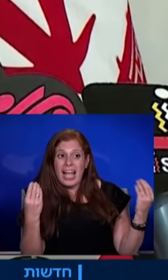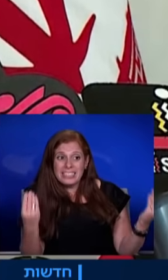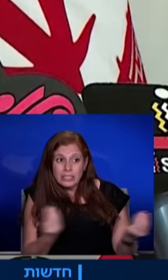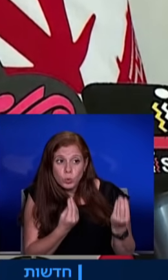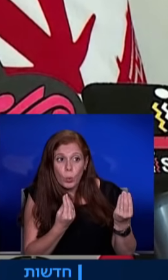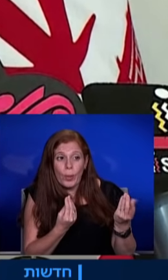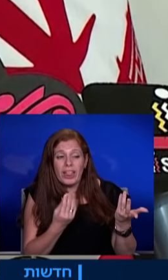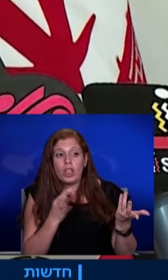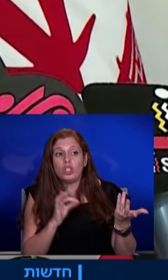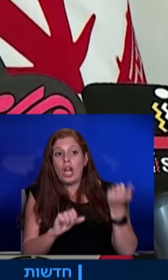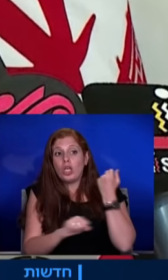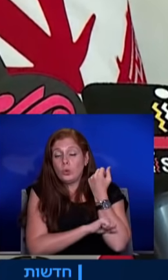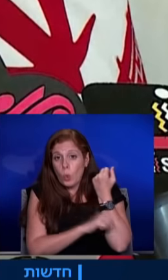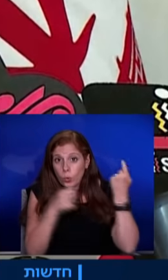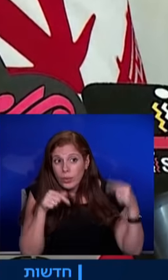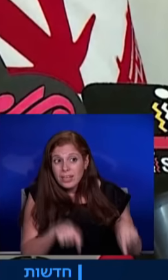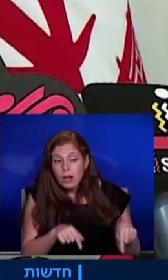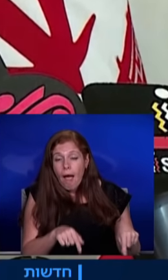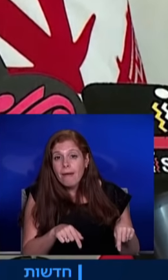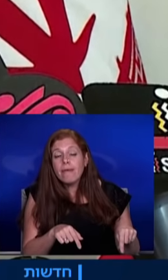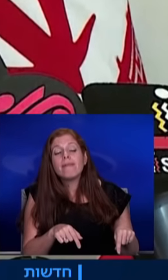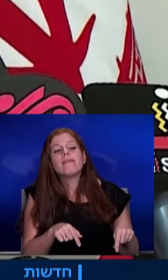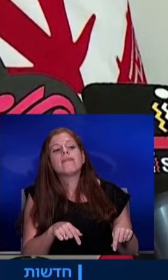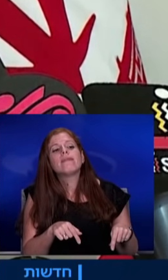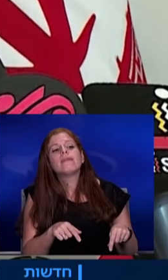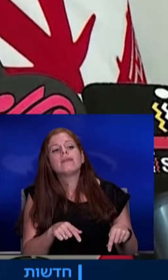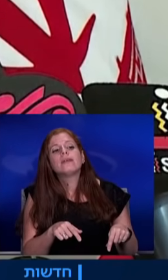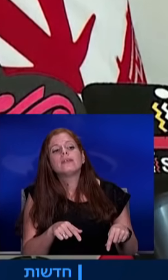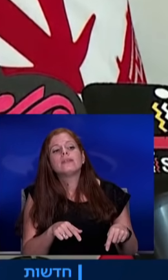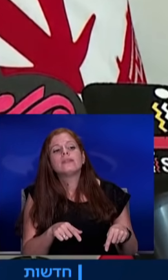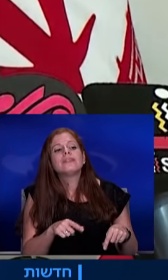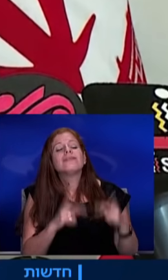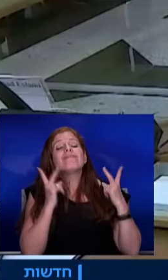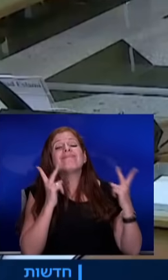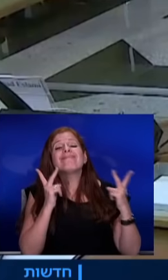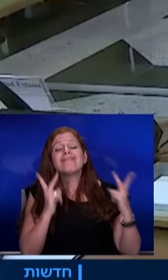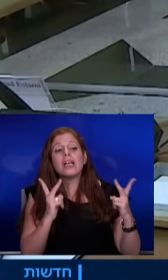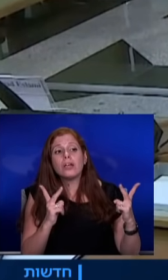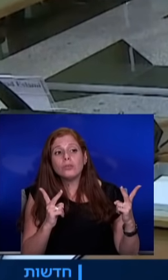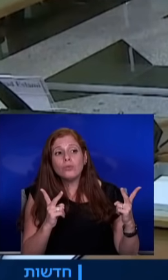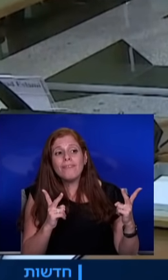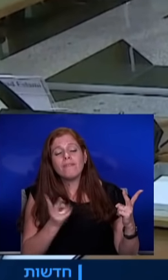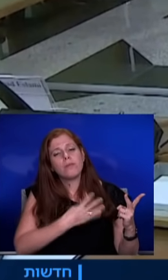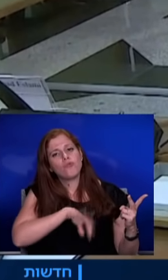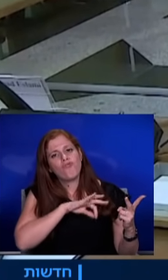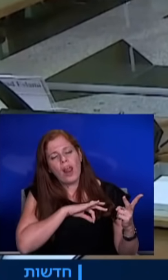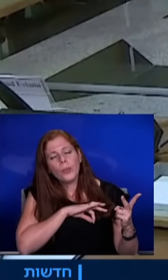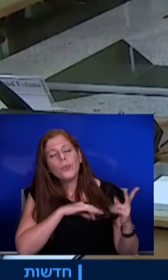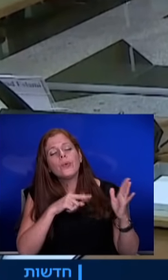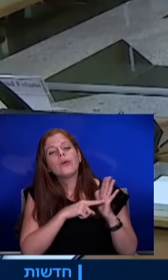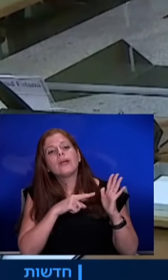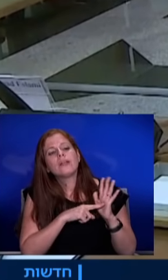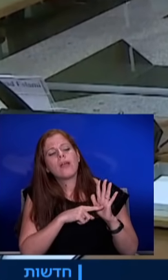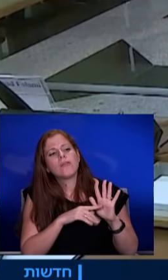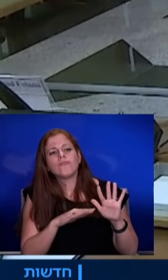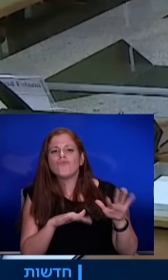the agency's equipment here, which is indispensable for us to